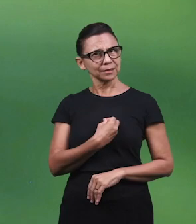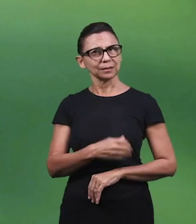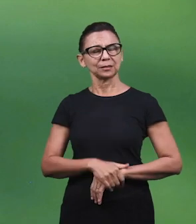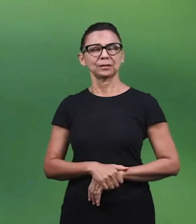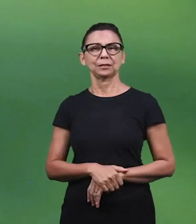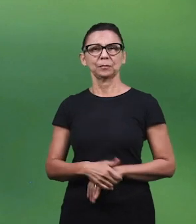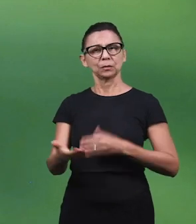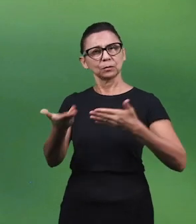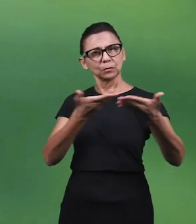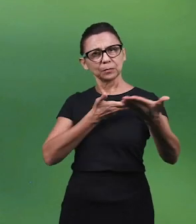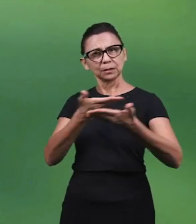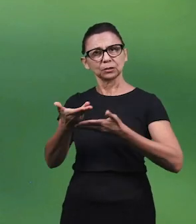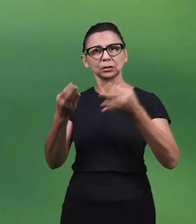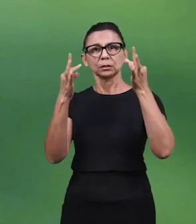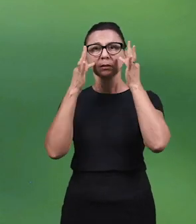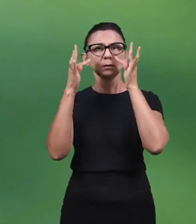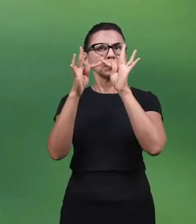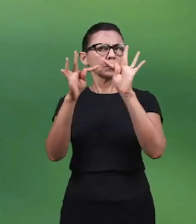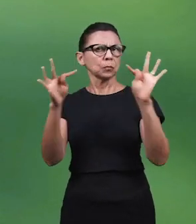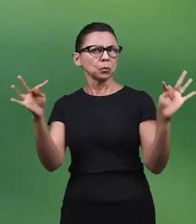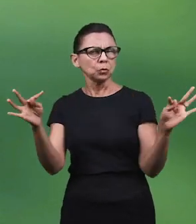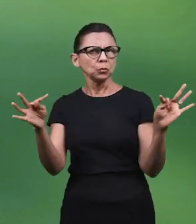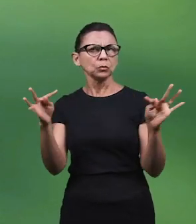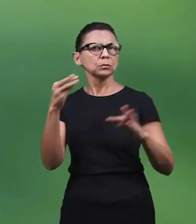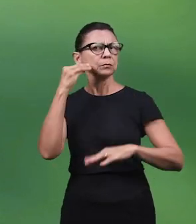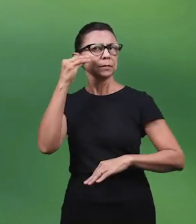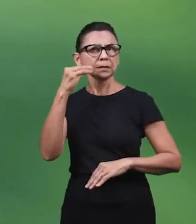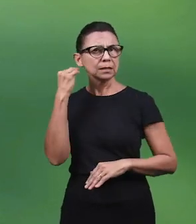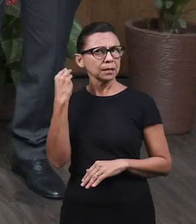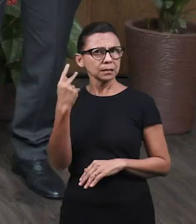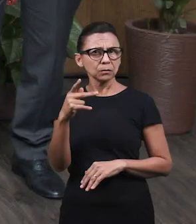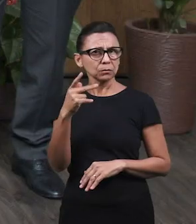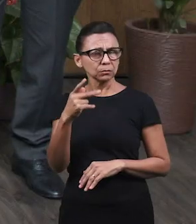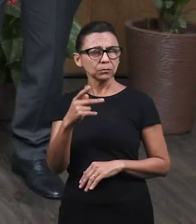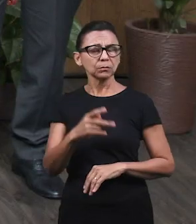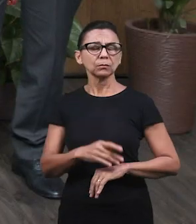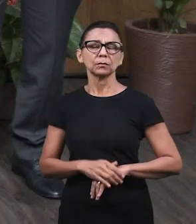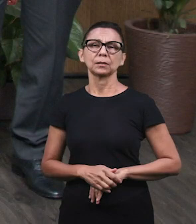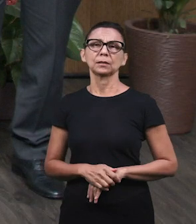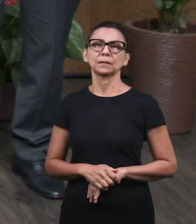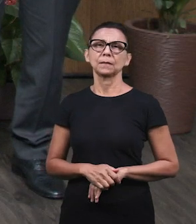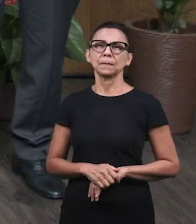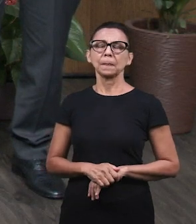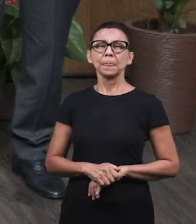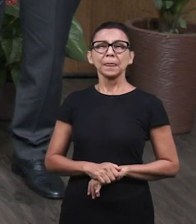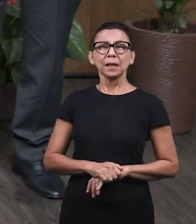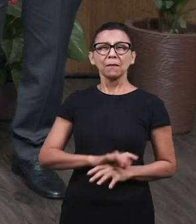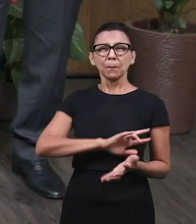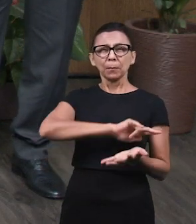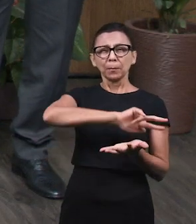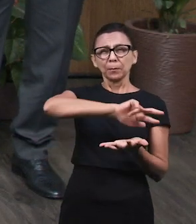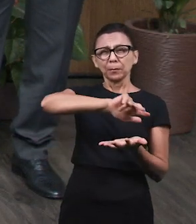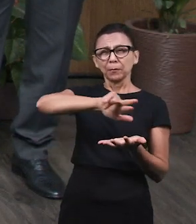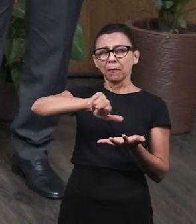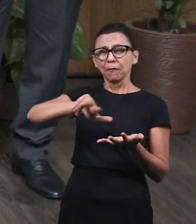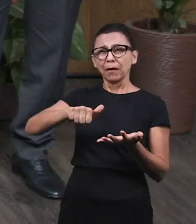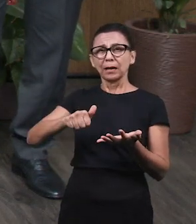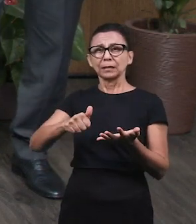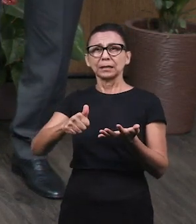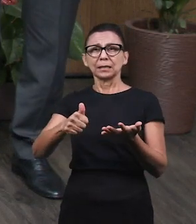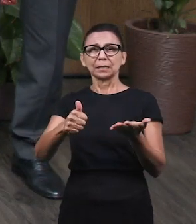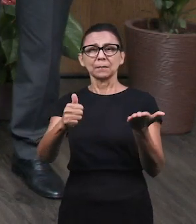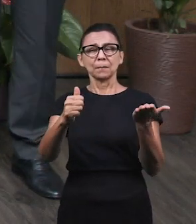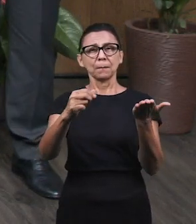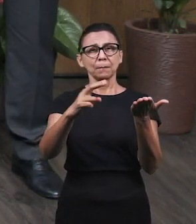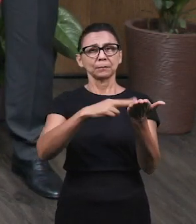votre message, votre témoignage, votre expérience. Les innombrables messages que nous avons